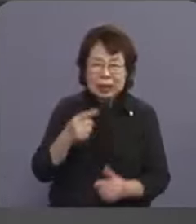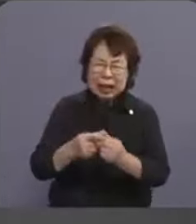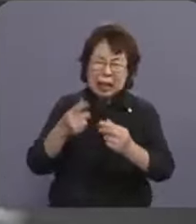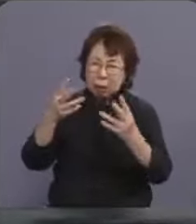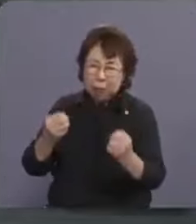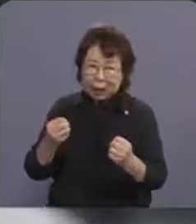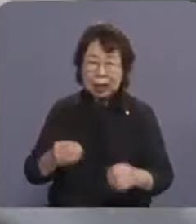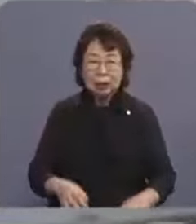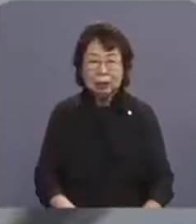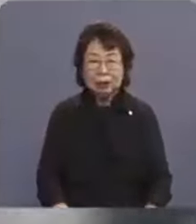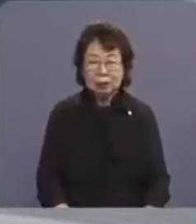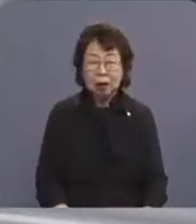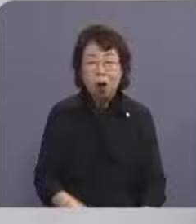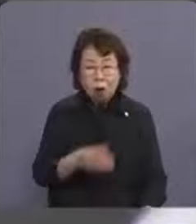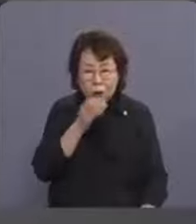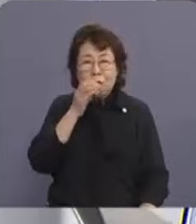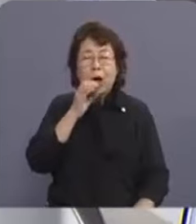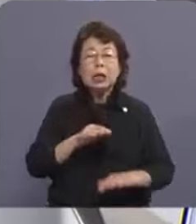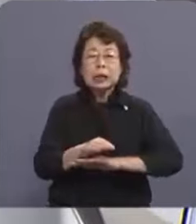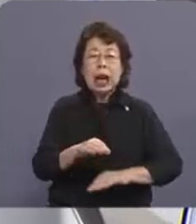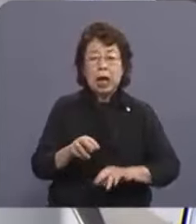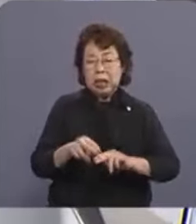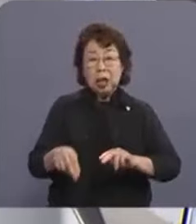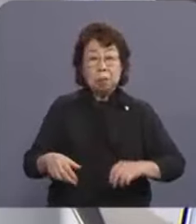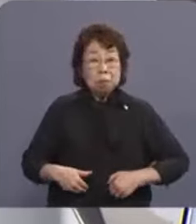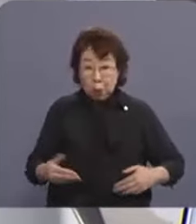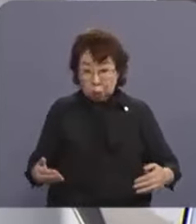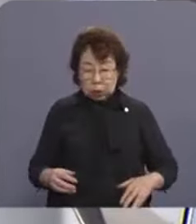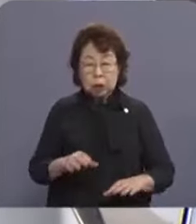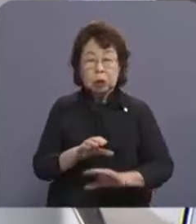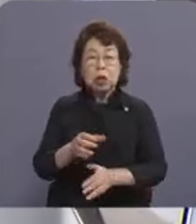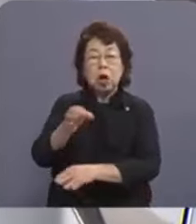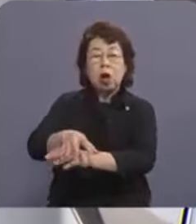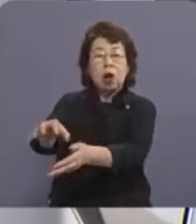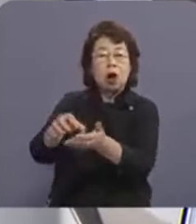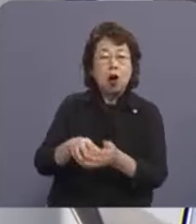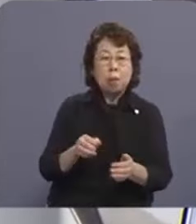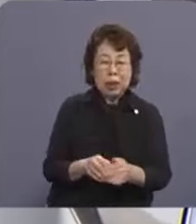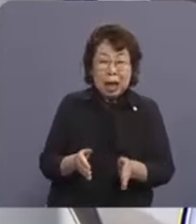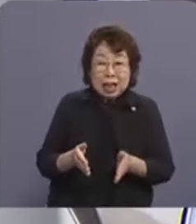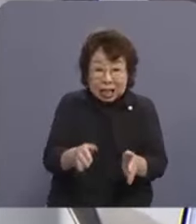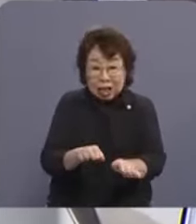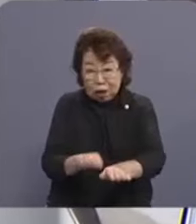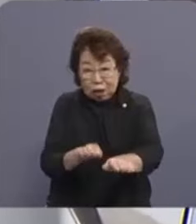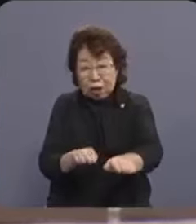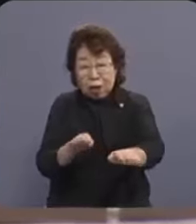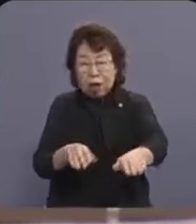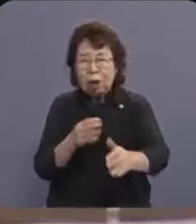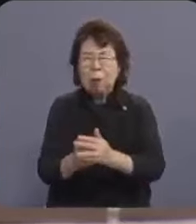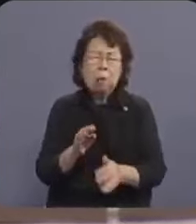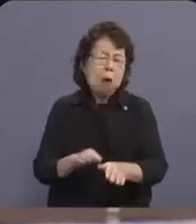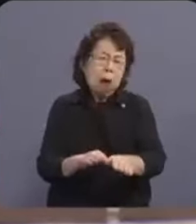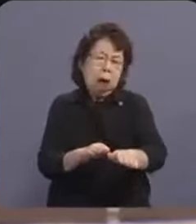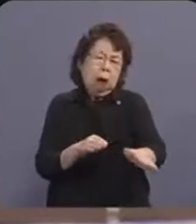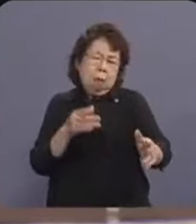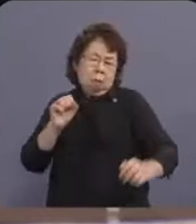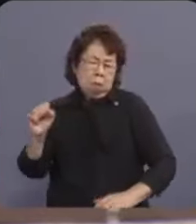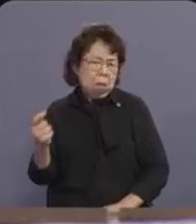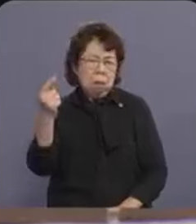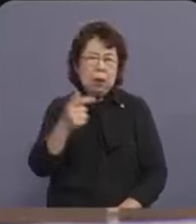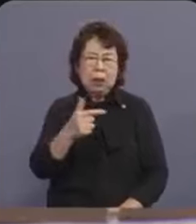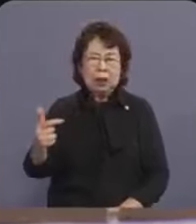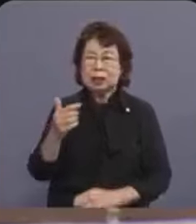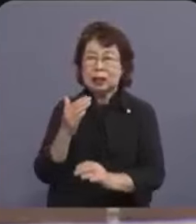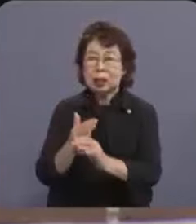많습니다 급료를 차에서 살 수 있어서 편리하긴 하지만 주요 간선도로에 있는 드라이브스루 매장은 차량 정체의 원인이 되기도